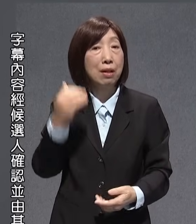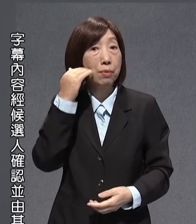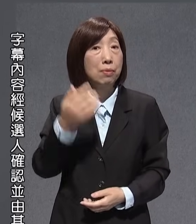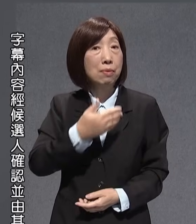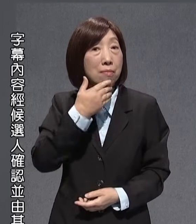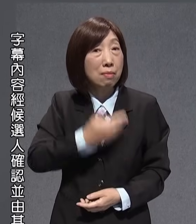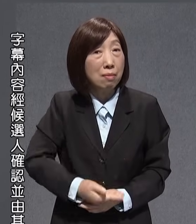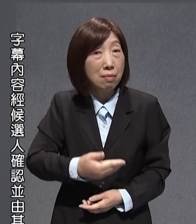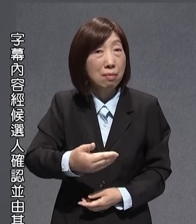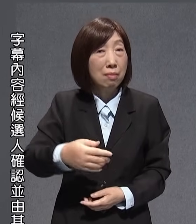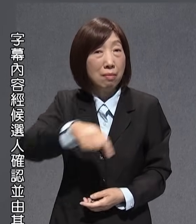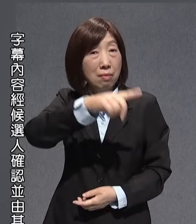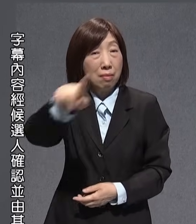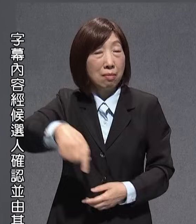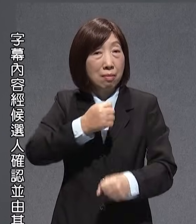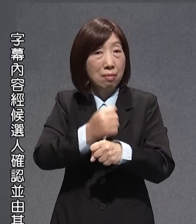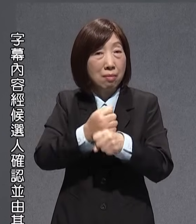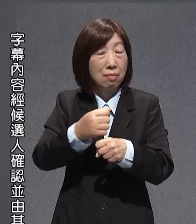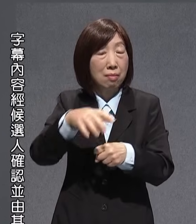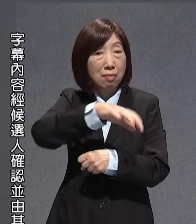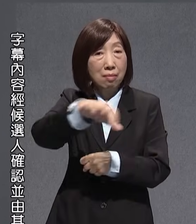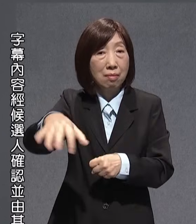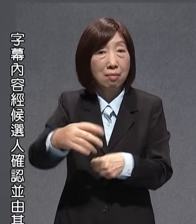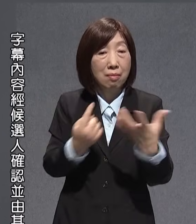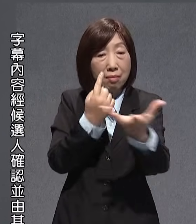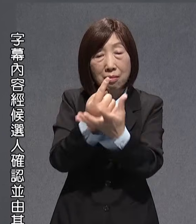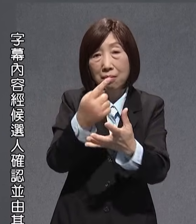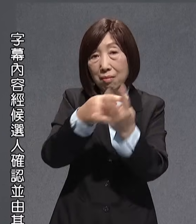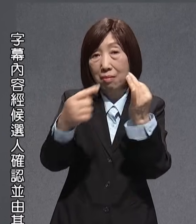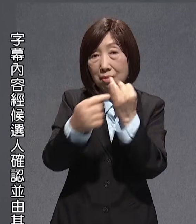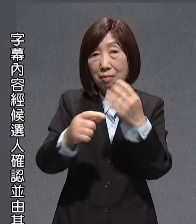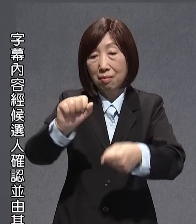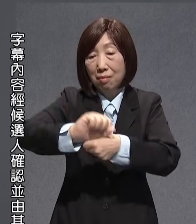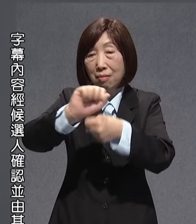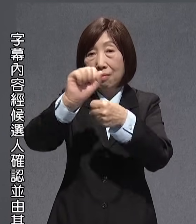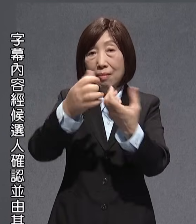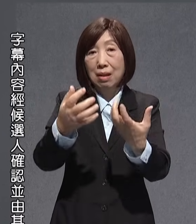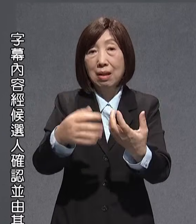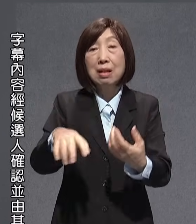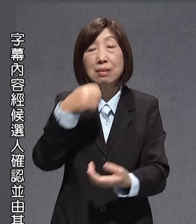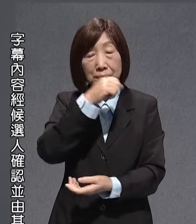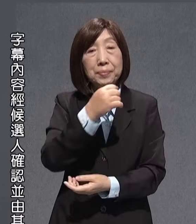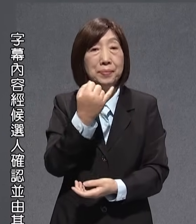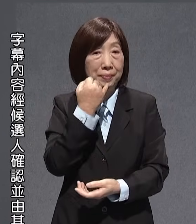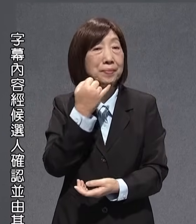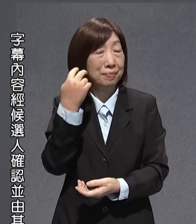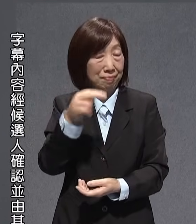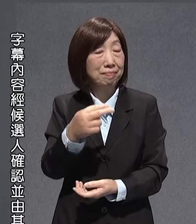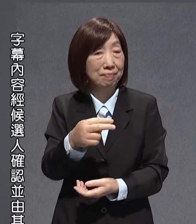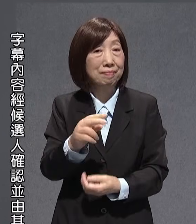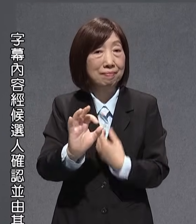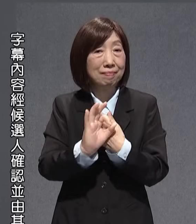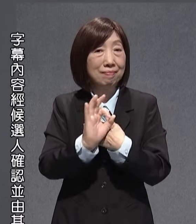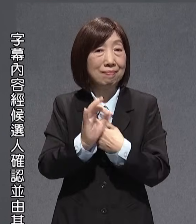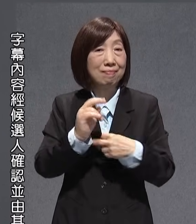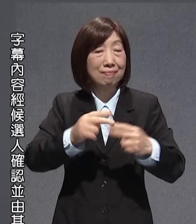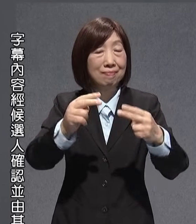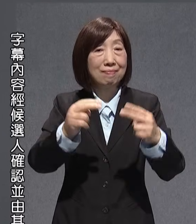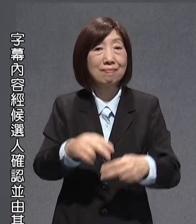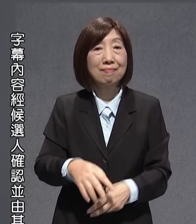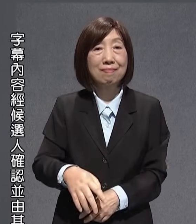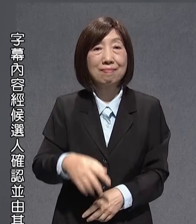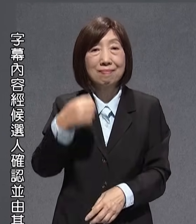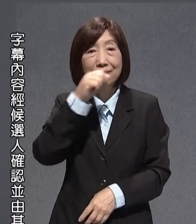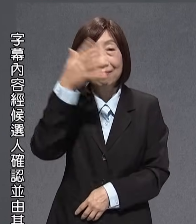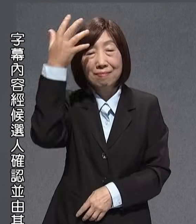高龄人口的职场参与率来提升，台湾还有很大的改善空间。台湾的老人